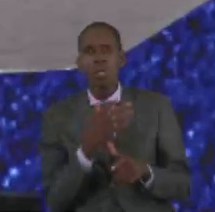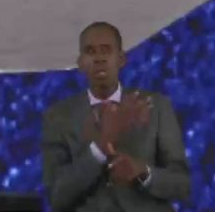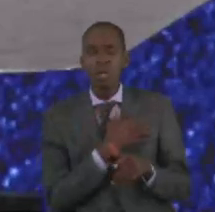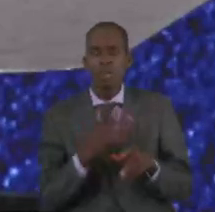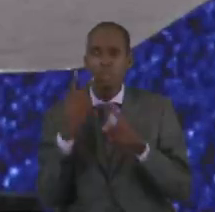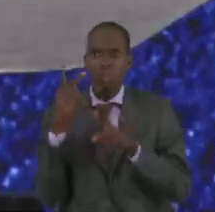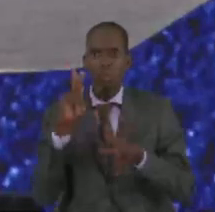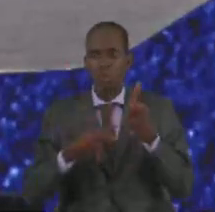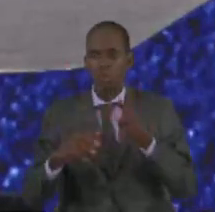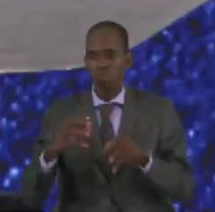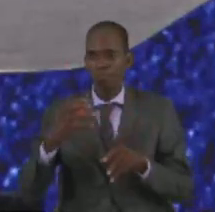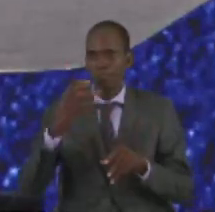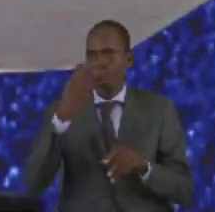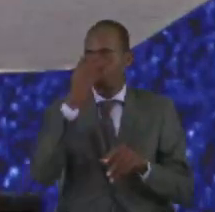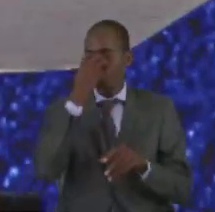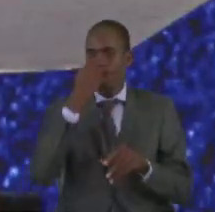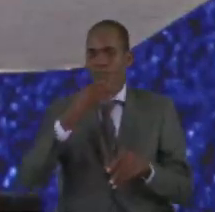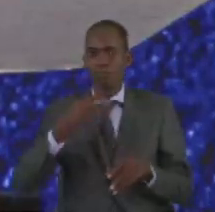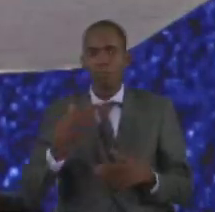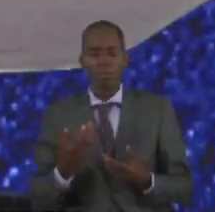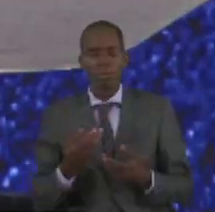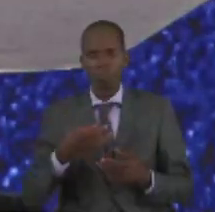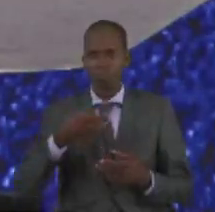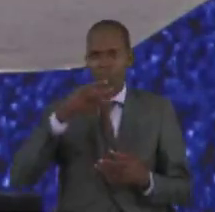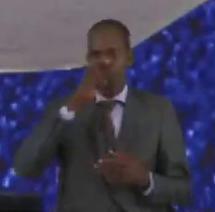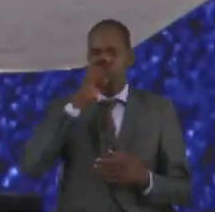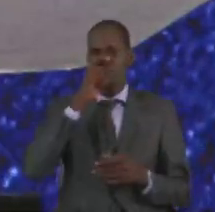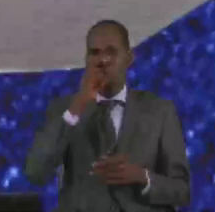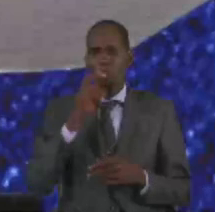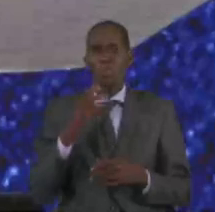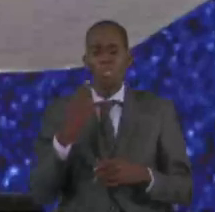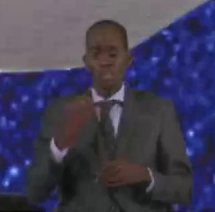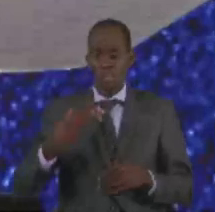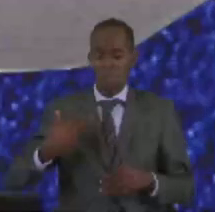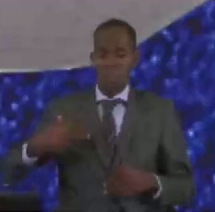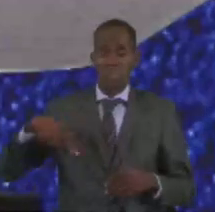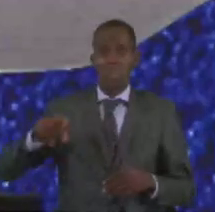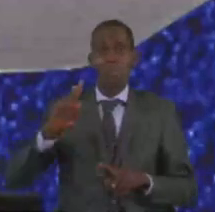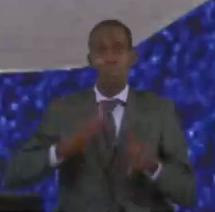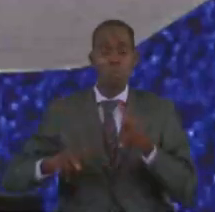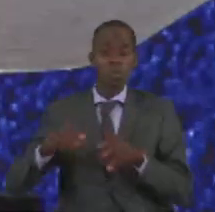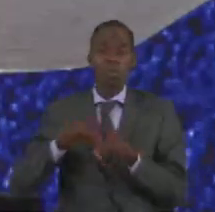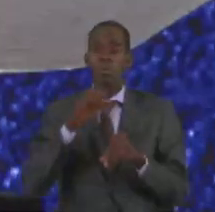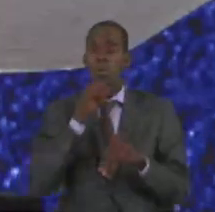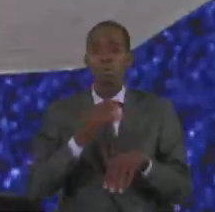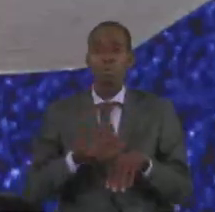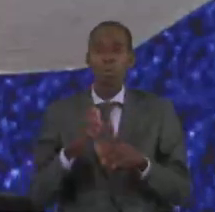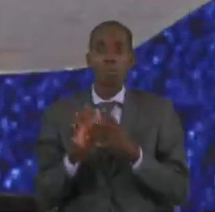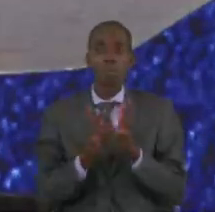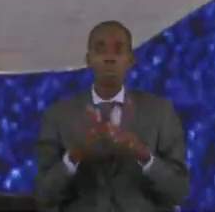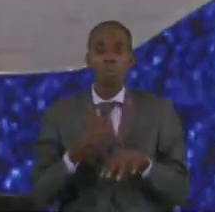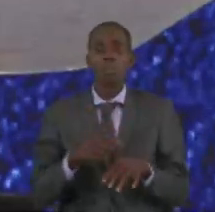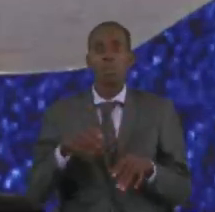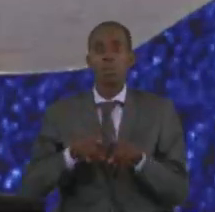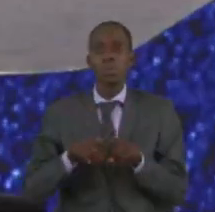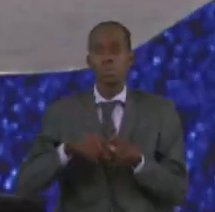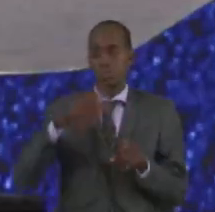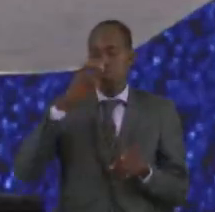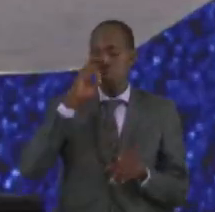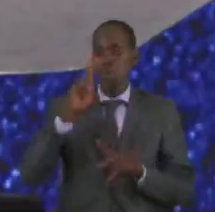voient que les gens se renfrognent contre cela, le pharisien se renfrogne comme cela, le Sanhédrin n'est pas content de